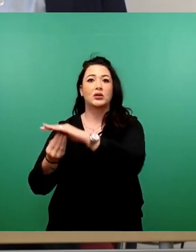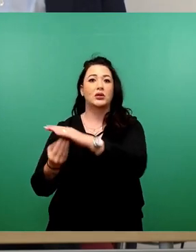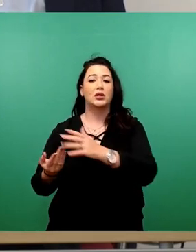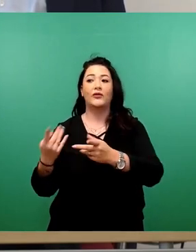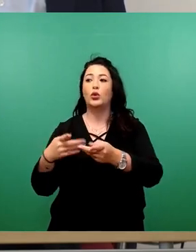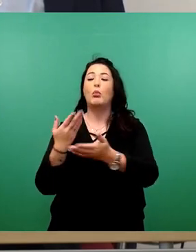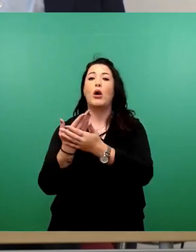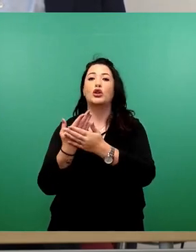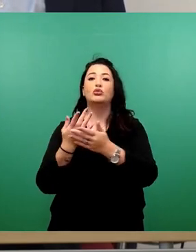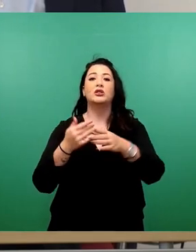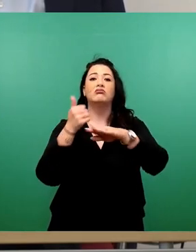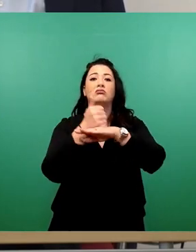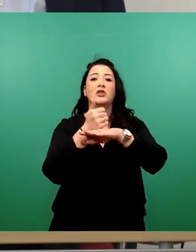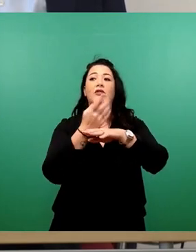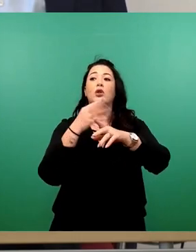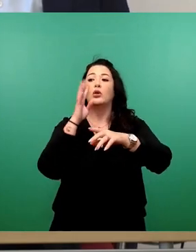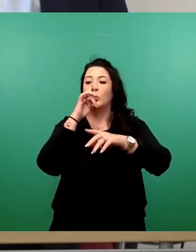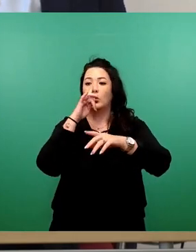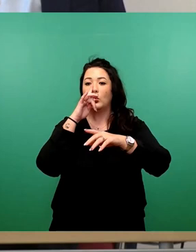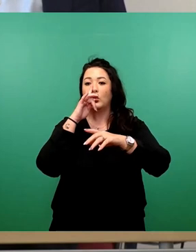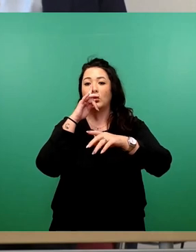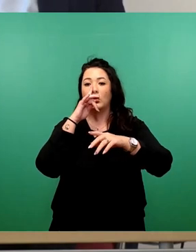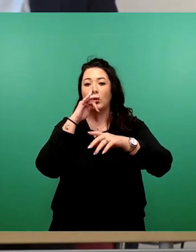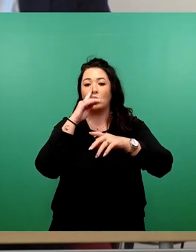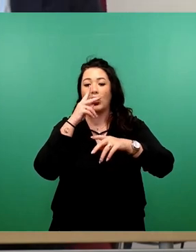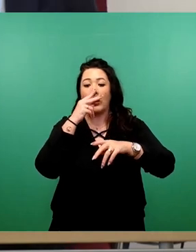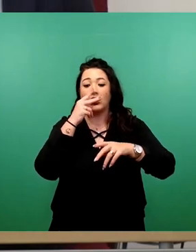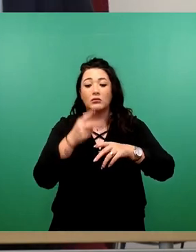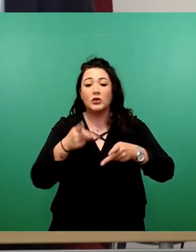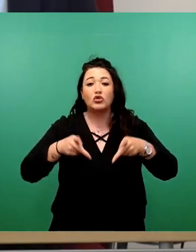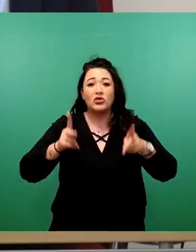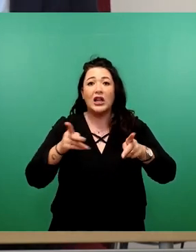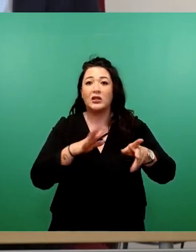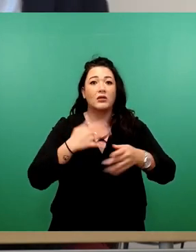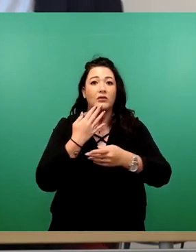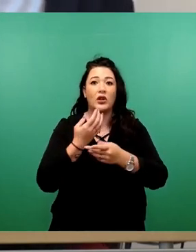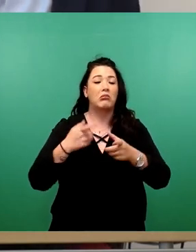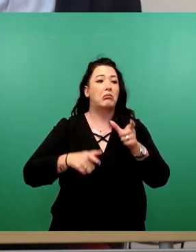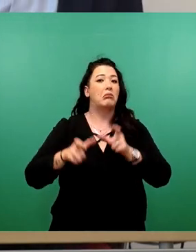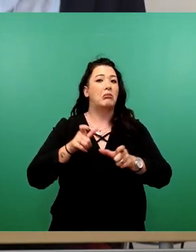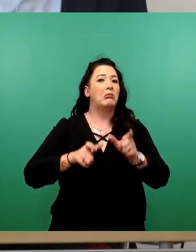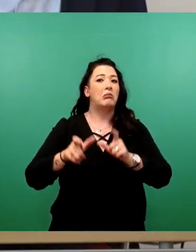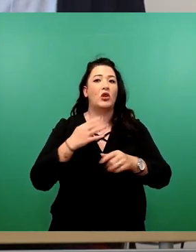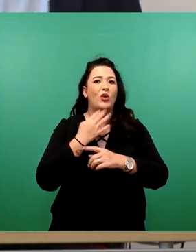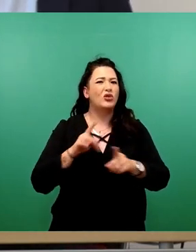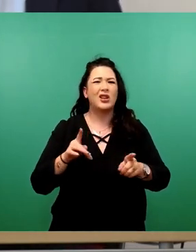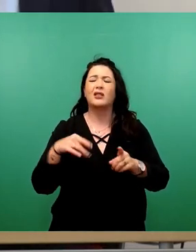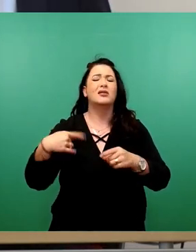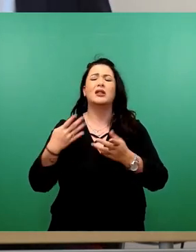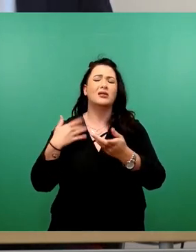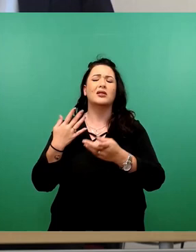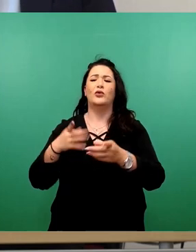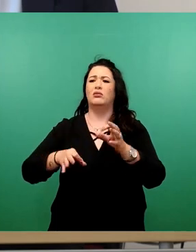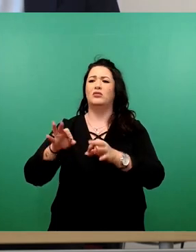Stadtspitze zum Wohle dieser Stadt, dann kann man schlechterdings nicht seine direkten Stellvertreter daraus rekrutieren. Da bitte ich einfach um